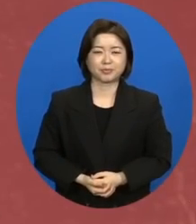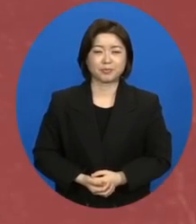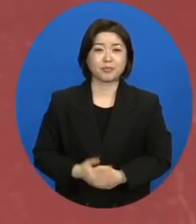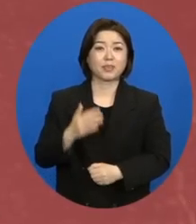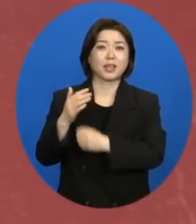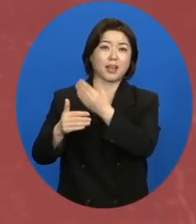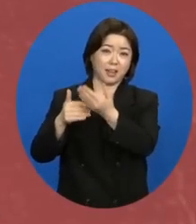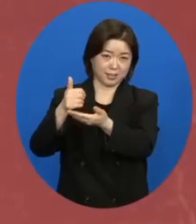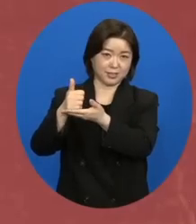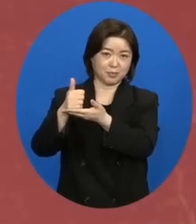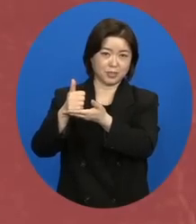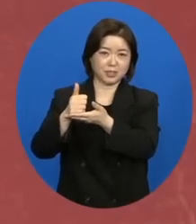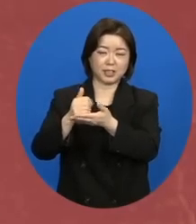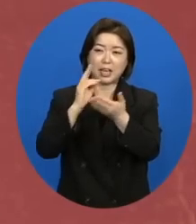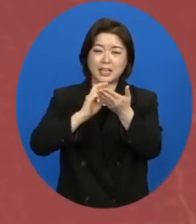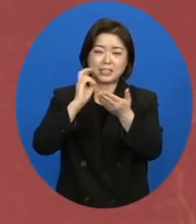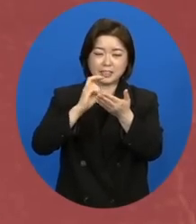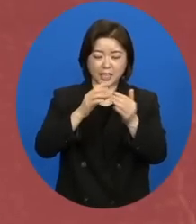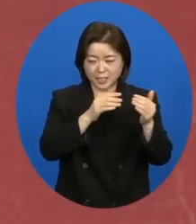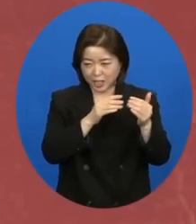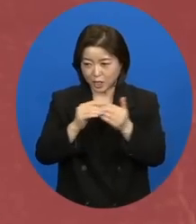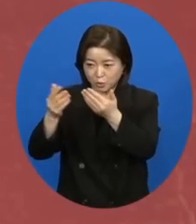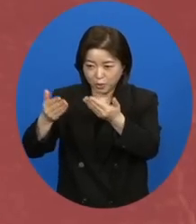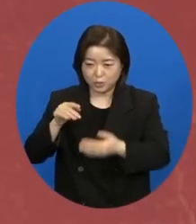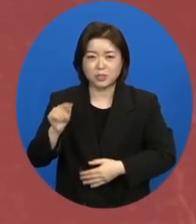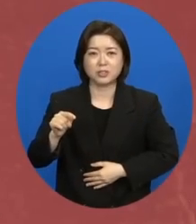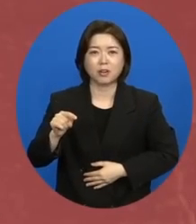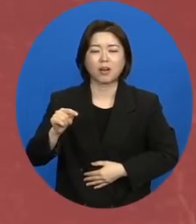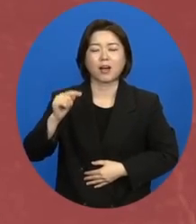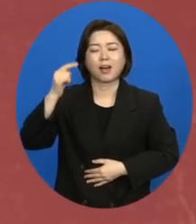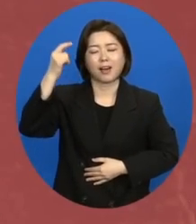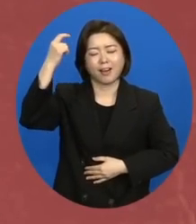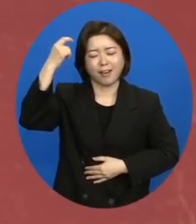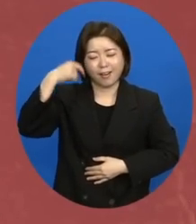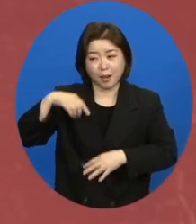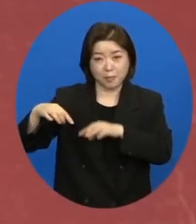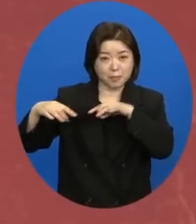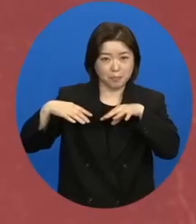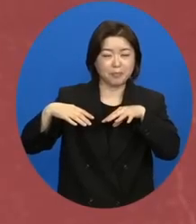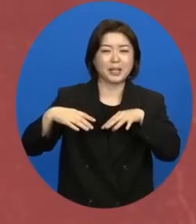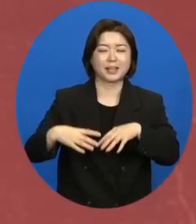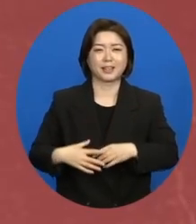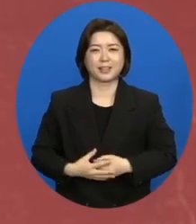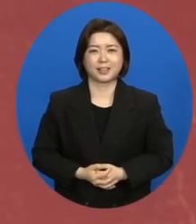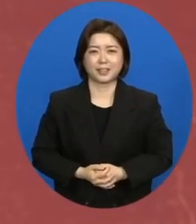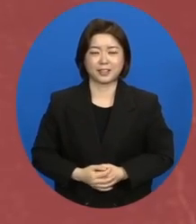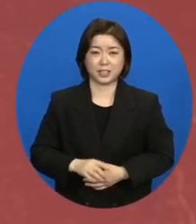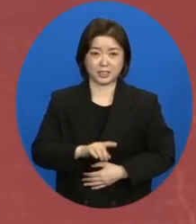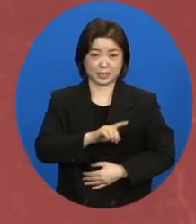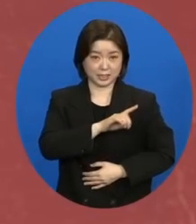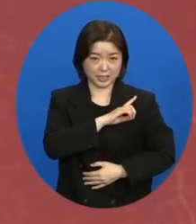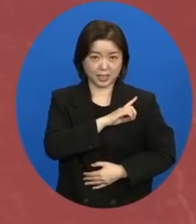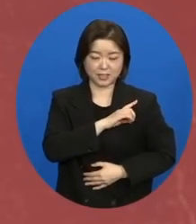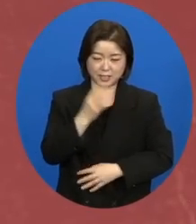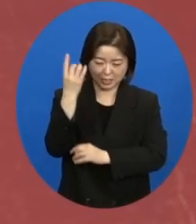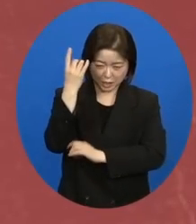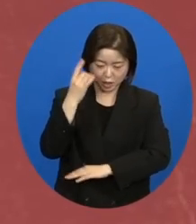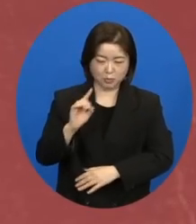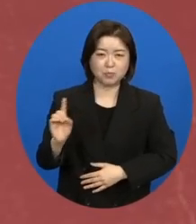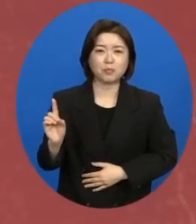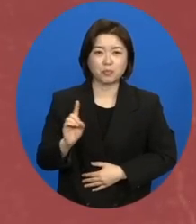하나님이 찬양까지도 인도하시는 걸 느껴지게 되고 가장 기본적인